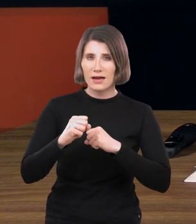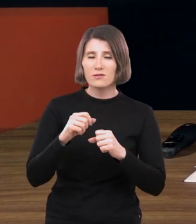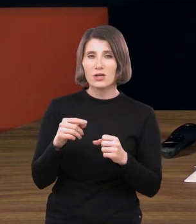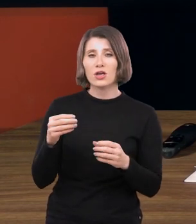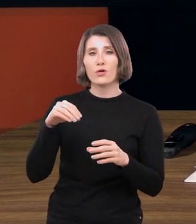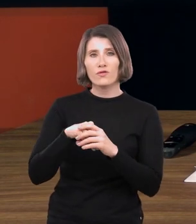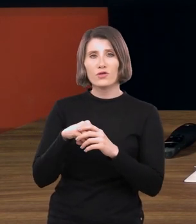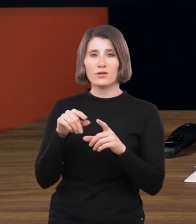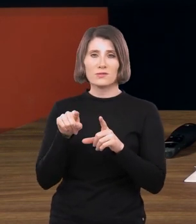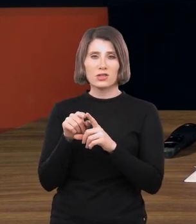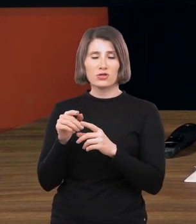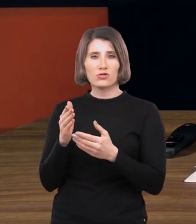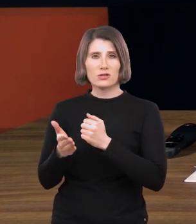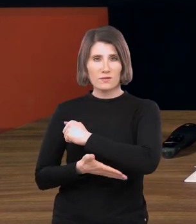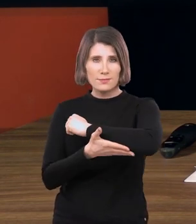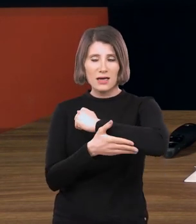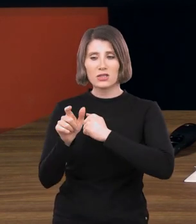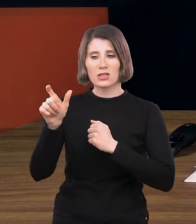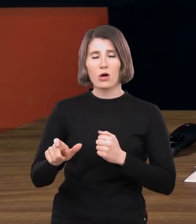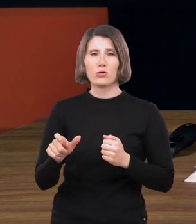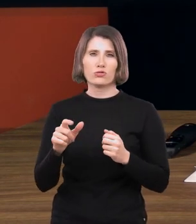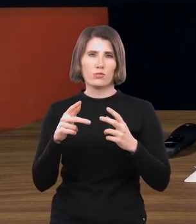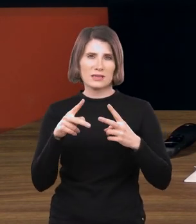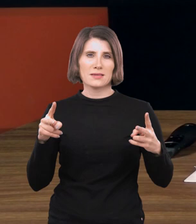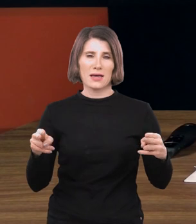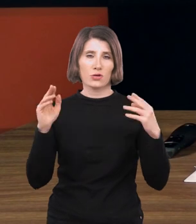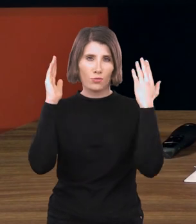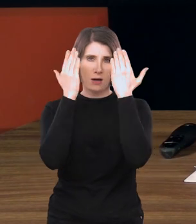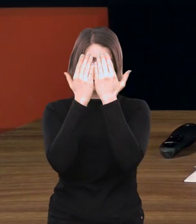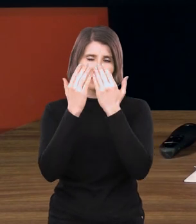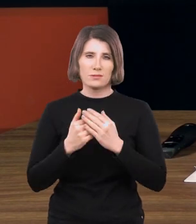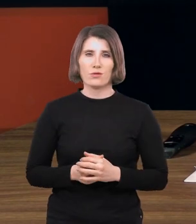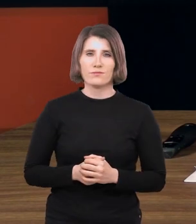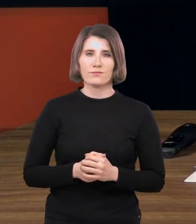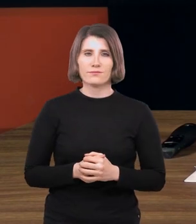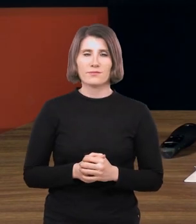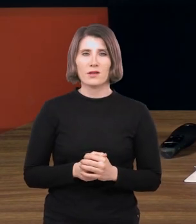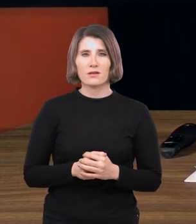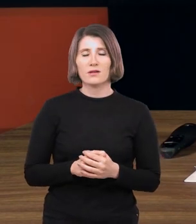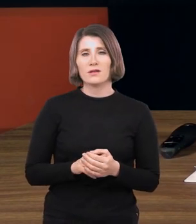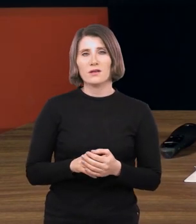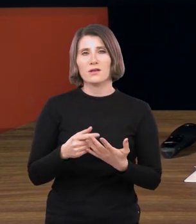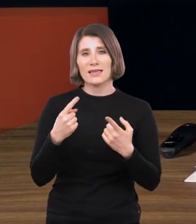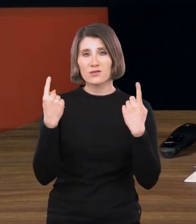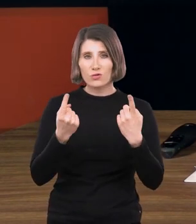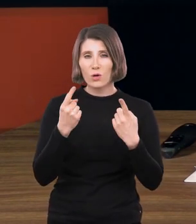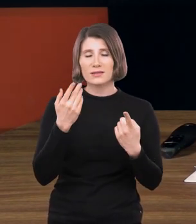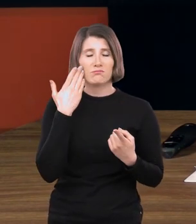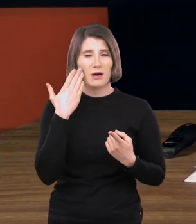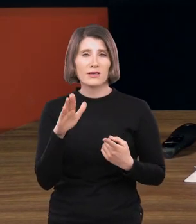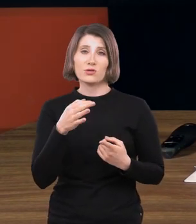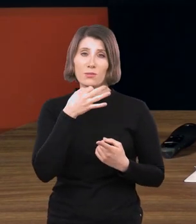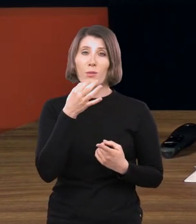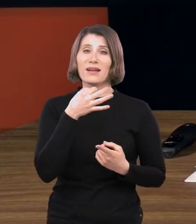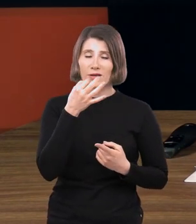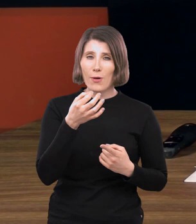zaburzeń autystycznych. I można powiedzieć, że sytuacja zdecydowanie uległa poprawie. Co nie